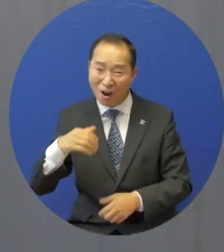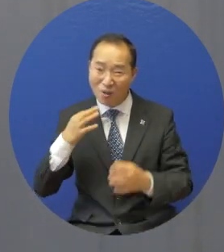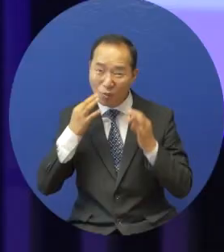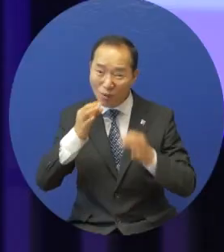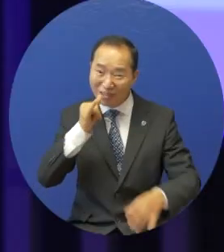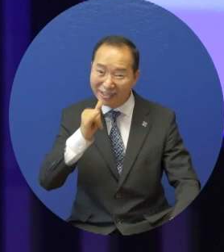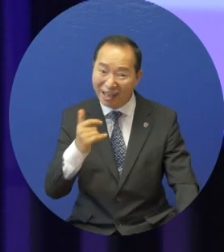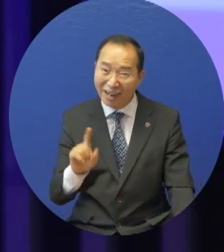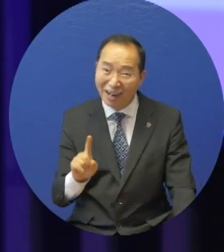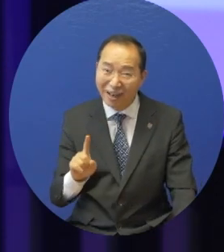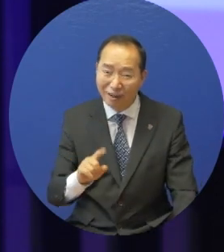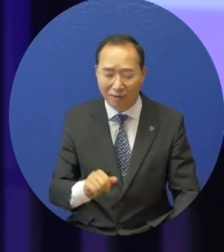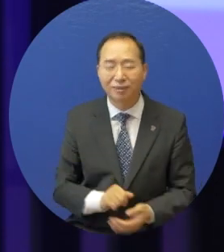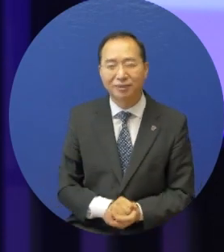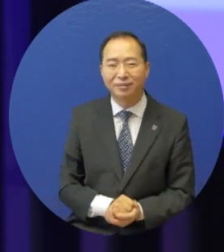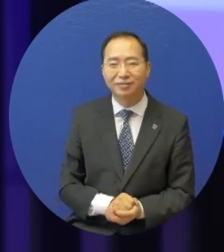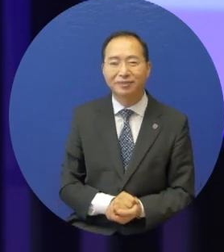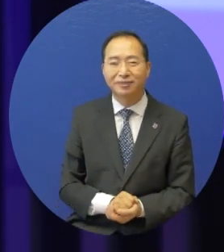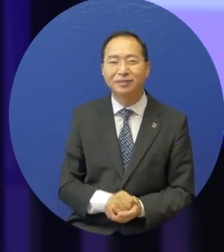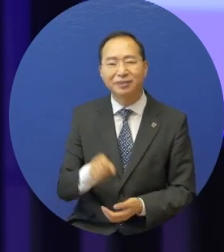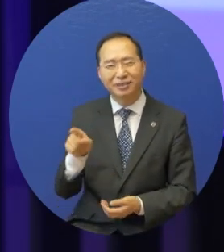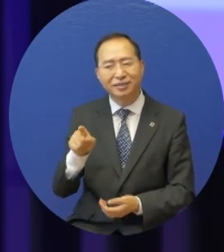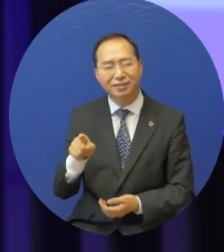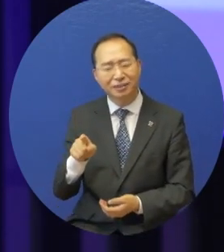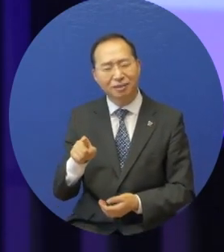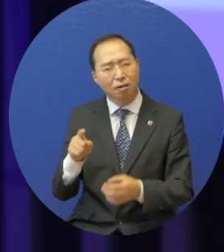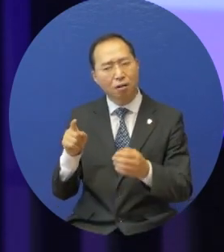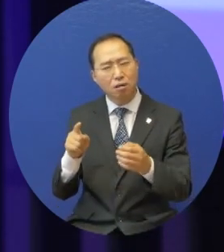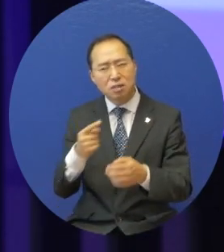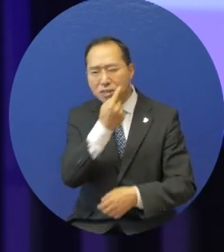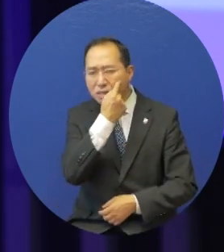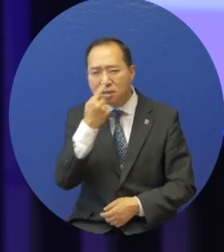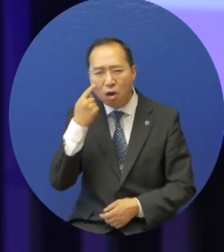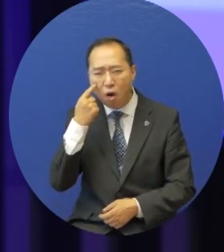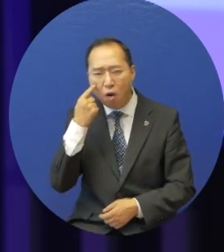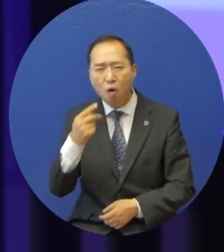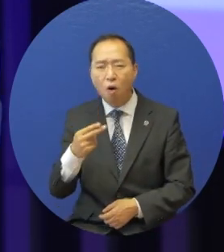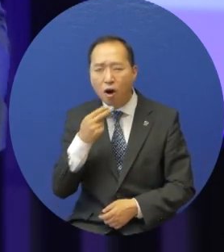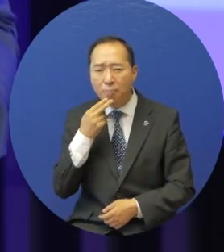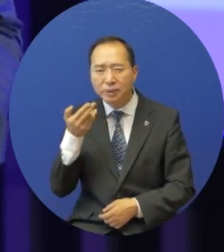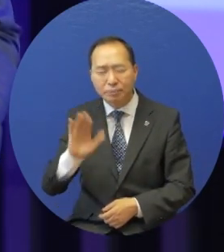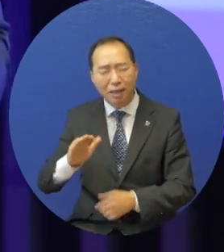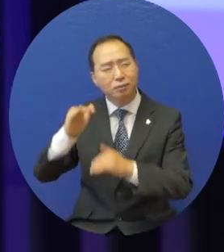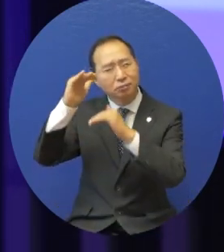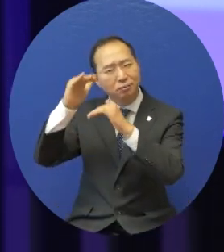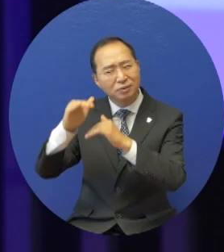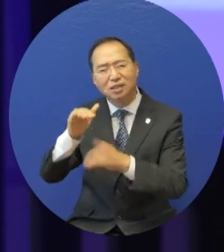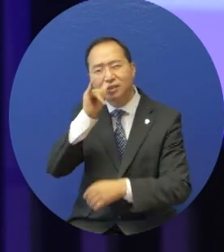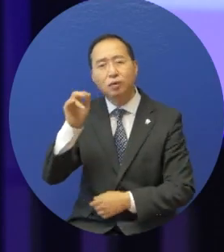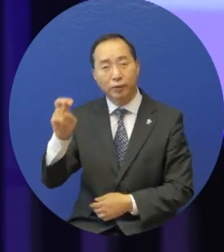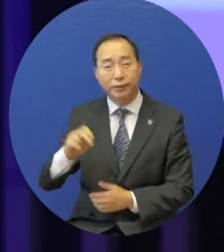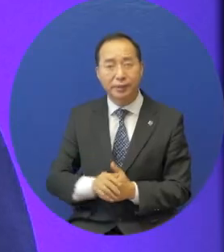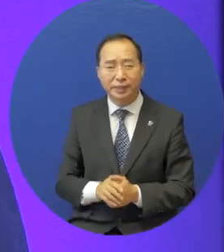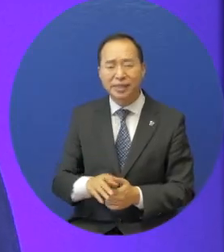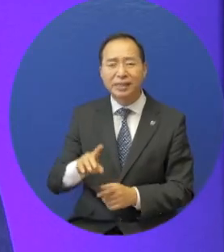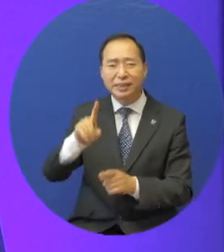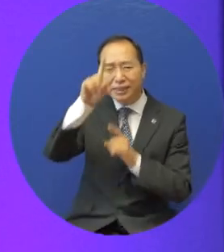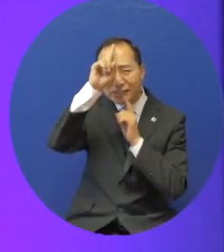같아요. 그런 게 직접적으로 드러나진 않지만 문맥에 읽혀요. 그러니까 아주 대표적인